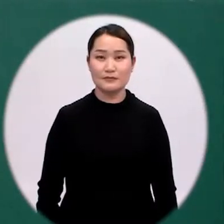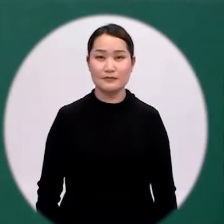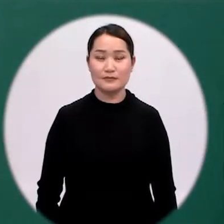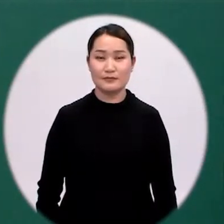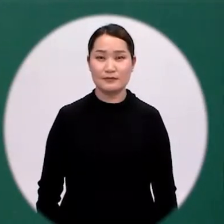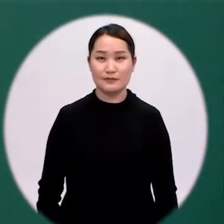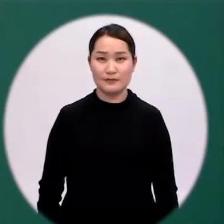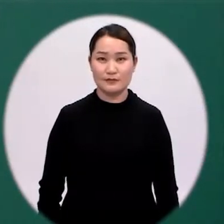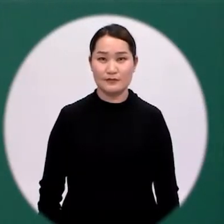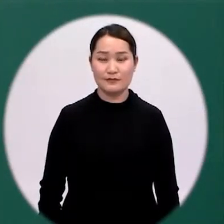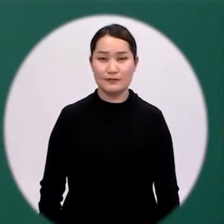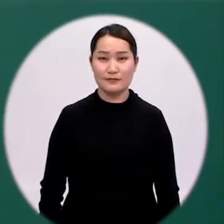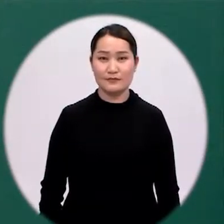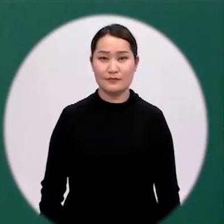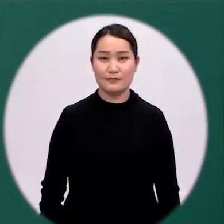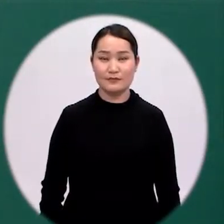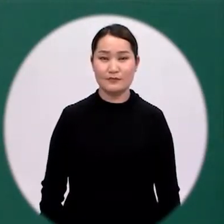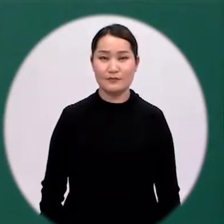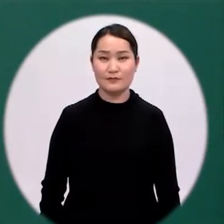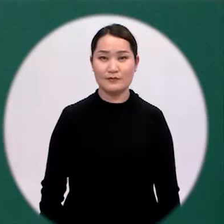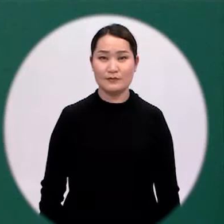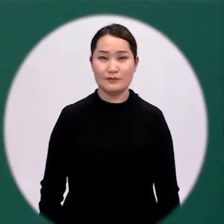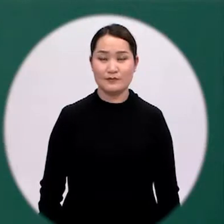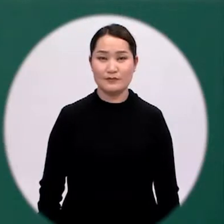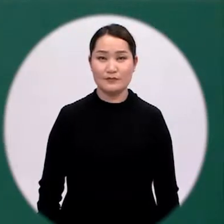За багш нь энд сая